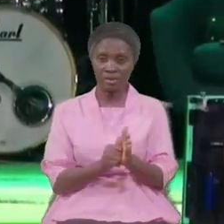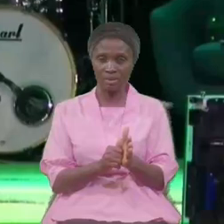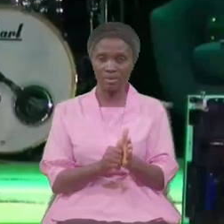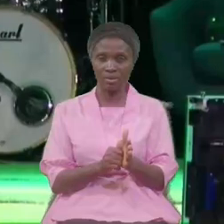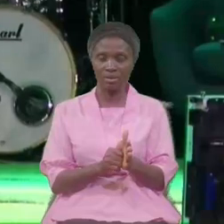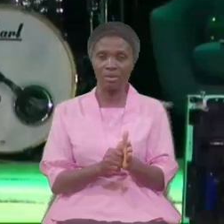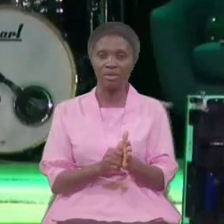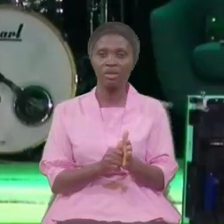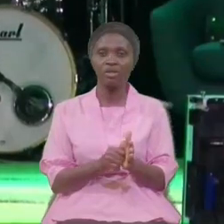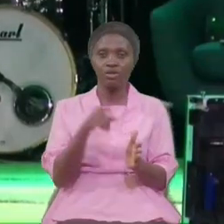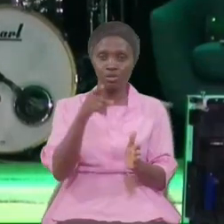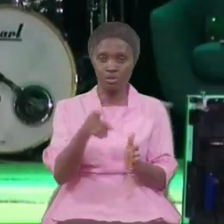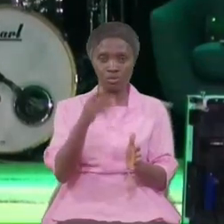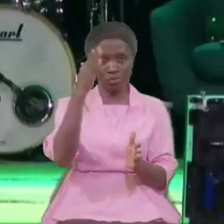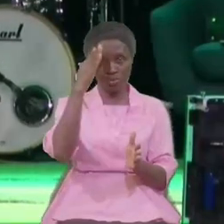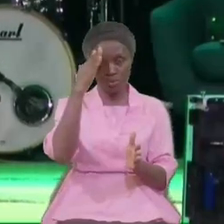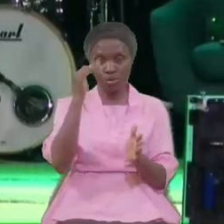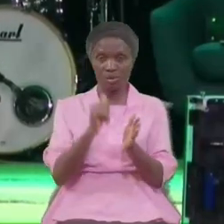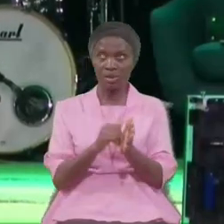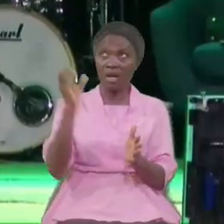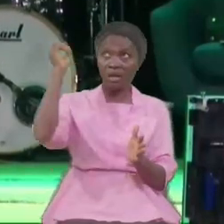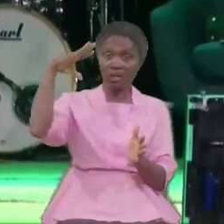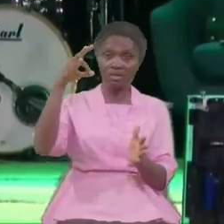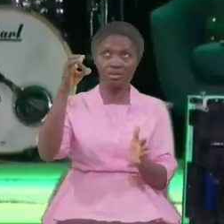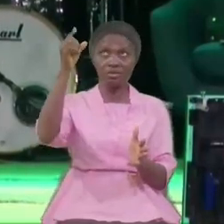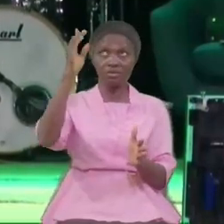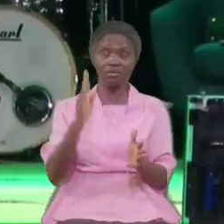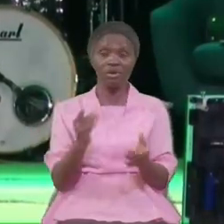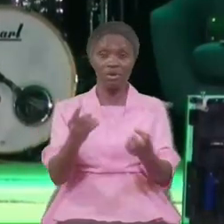Et vous allez voir que la grâce de Dieu se présente à vous.